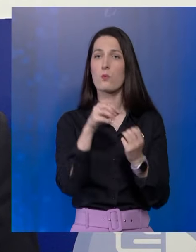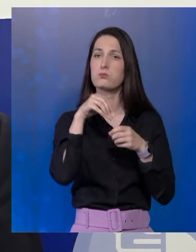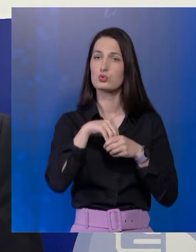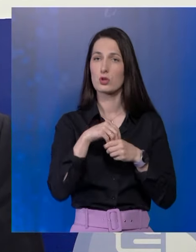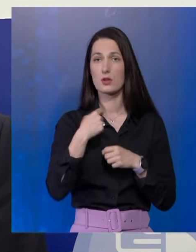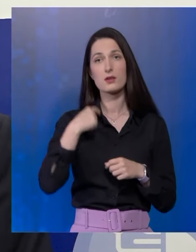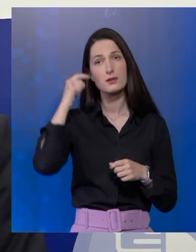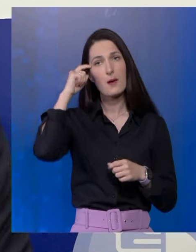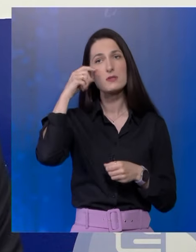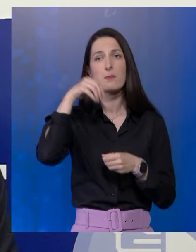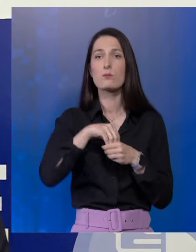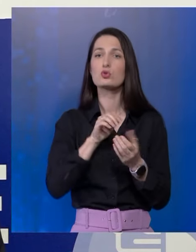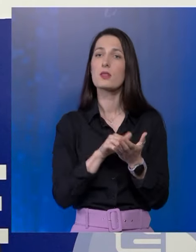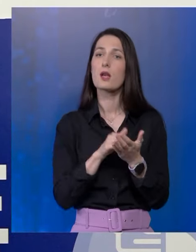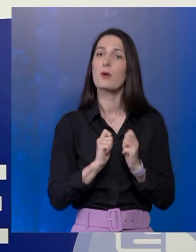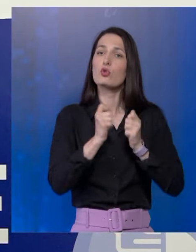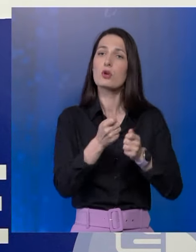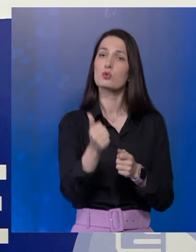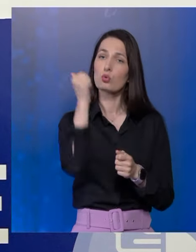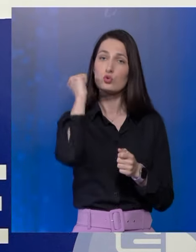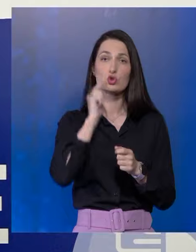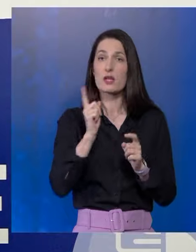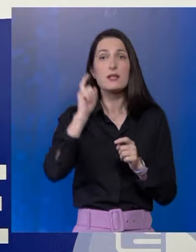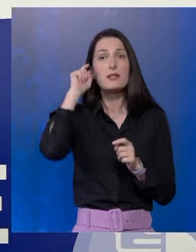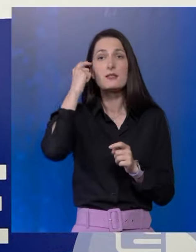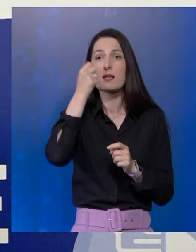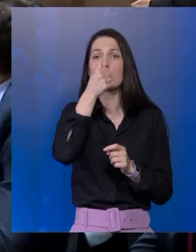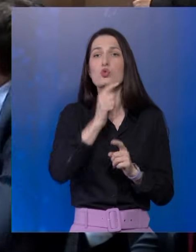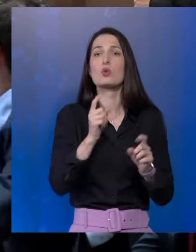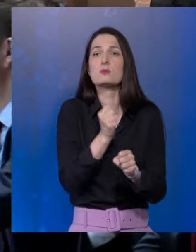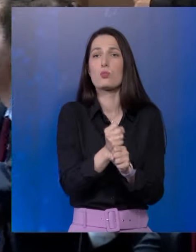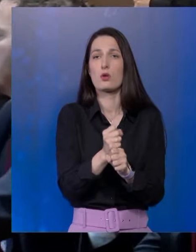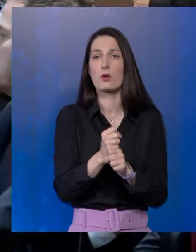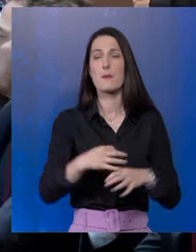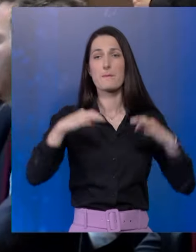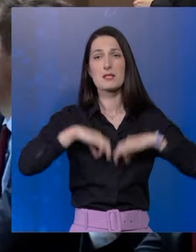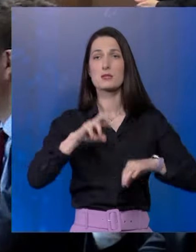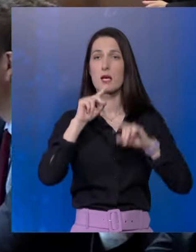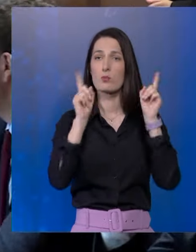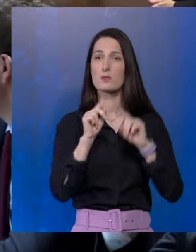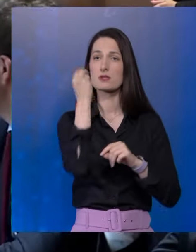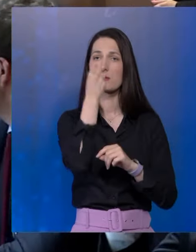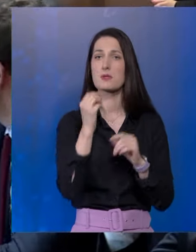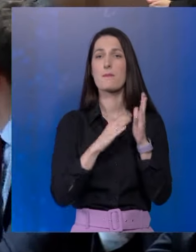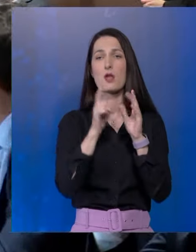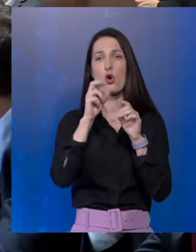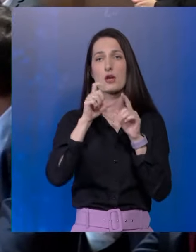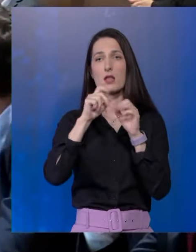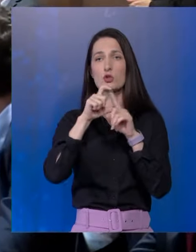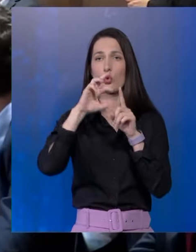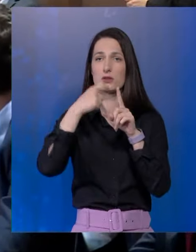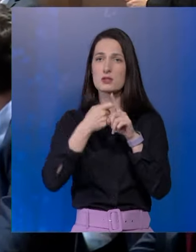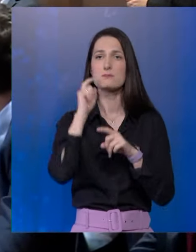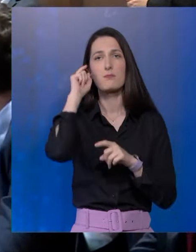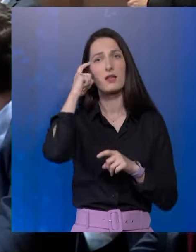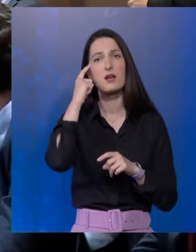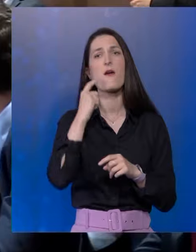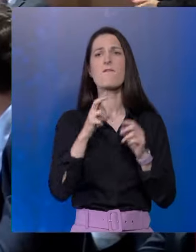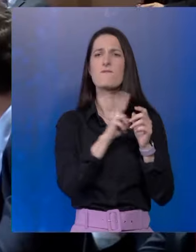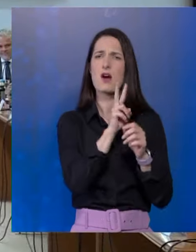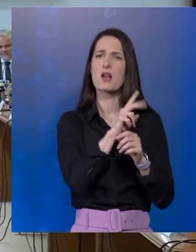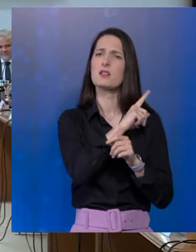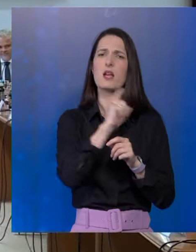budžet. Ja mislim da budžet treba donijeti juče i ne znam zašto to nismo uradili. Predsjednik Republike Srpske Milorad Dodik smatra da je Varhelji nesumnjivo